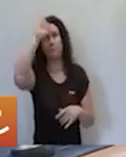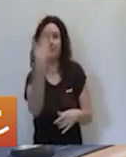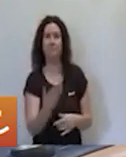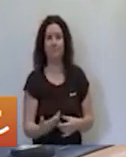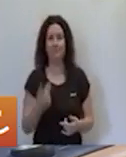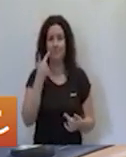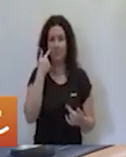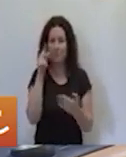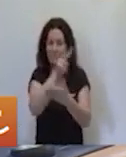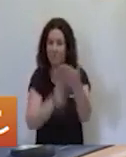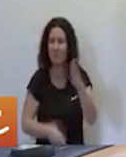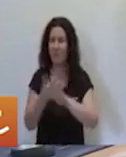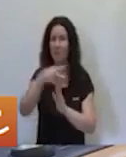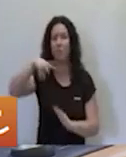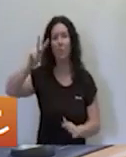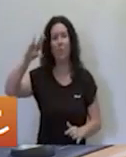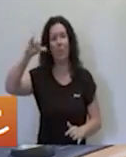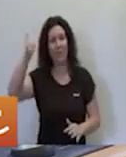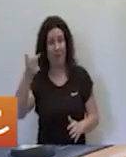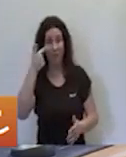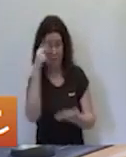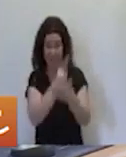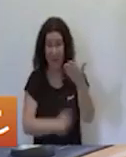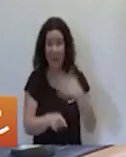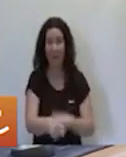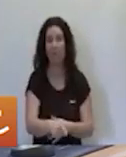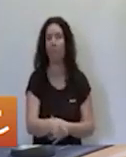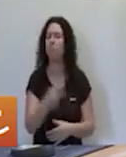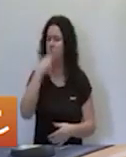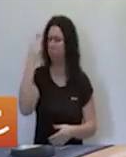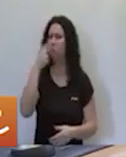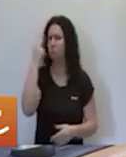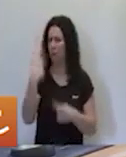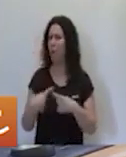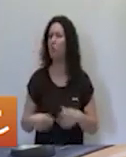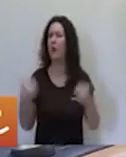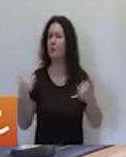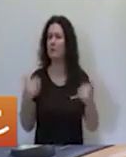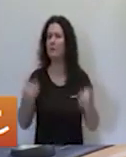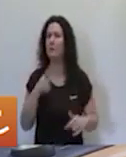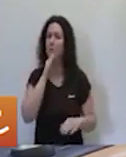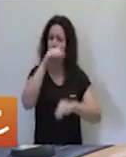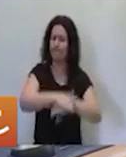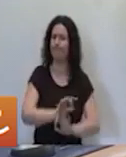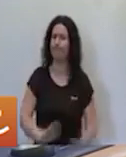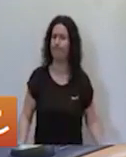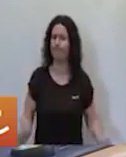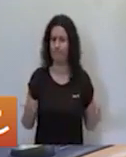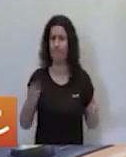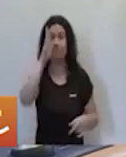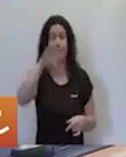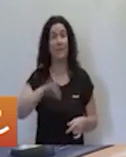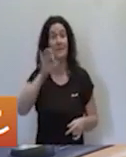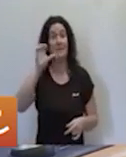sumari, el que deia de la Nucía, sumari de la trama Gürtel? Perquè, clar, diu coses molt interessants i vostè va incomplir. El donar al senyor